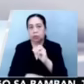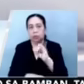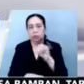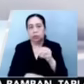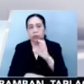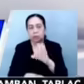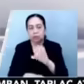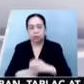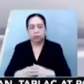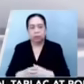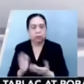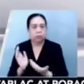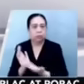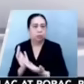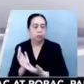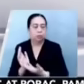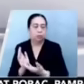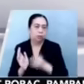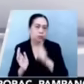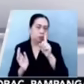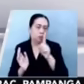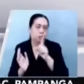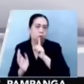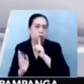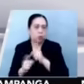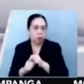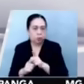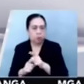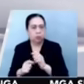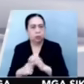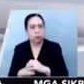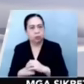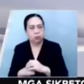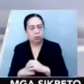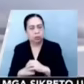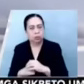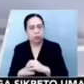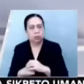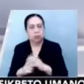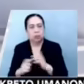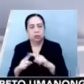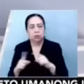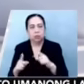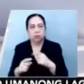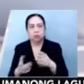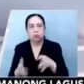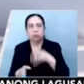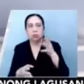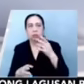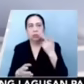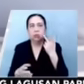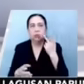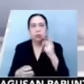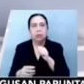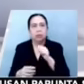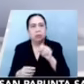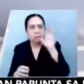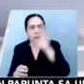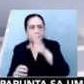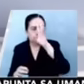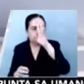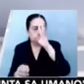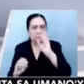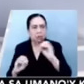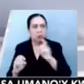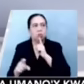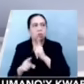proves one thing, no? They are really engaged in a fishing expedition. They do not have probable cause, no? And they do